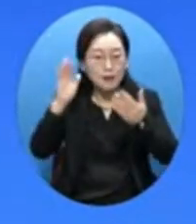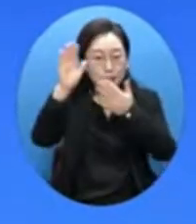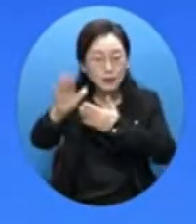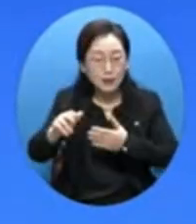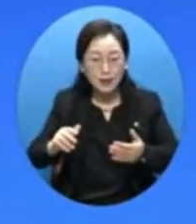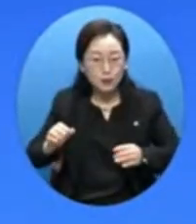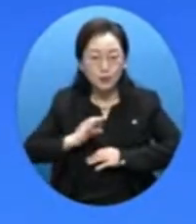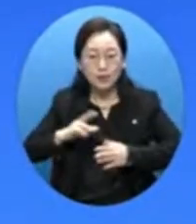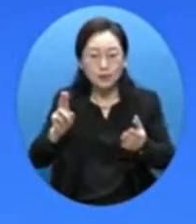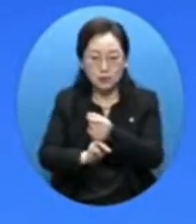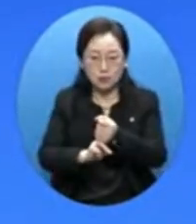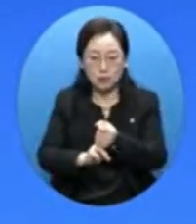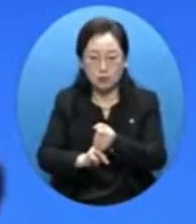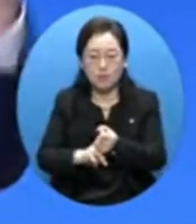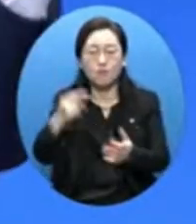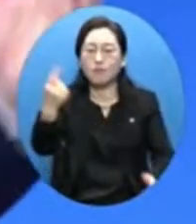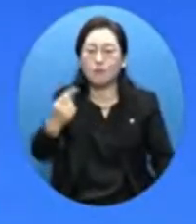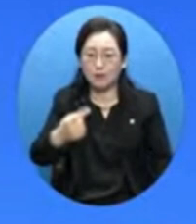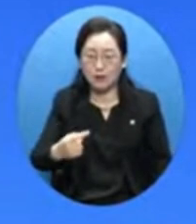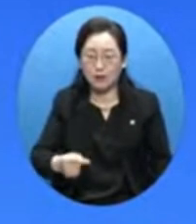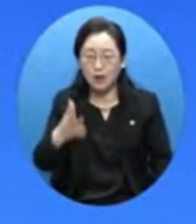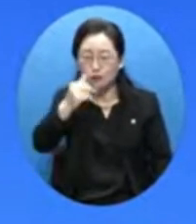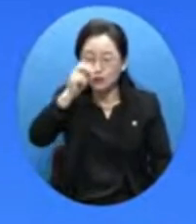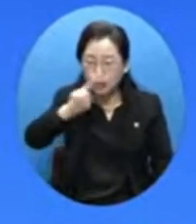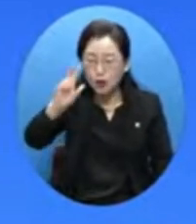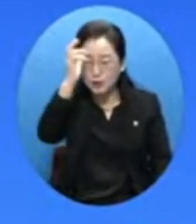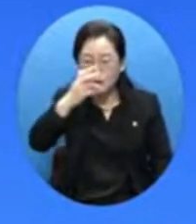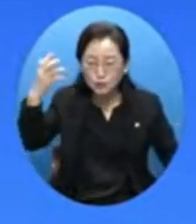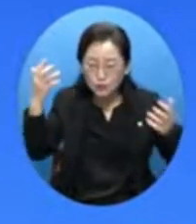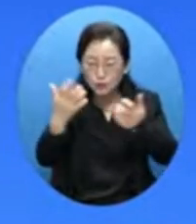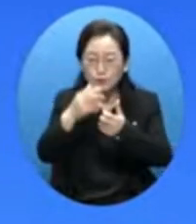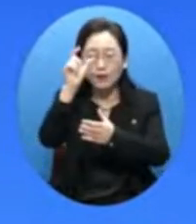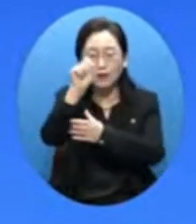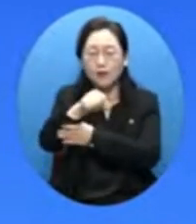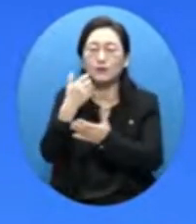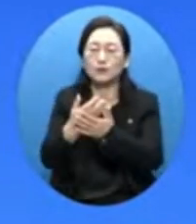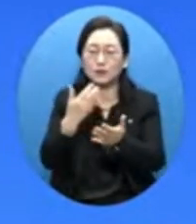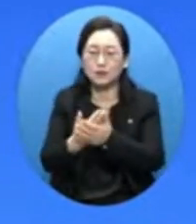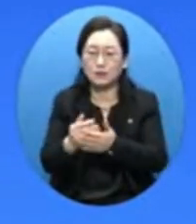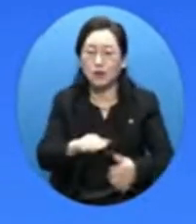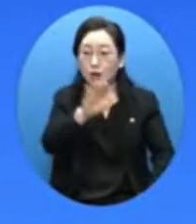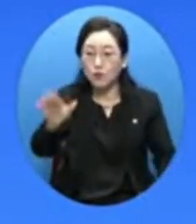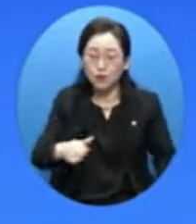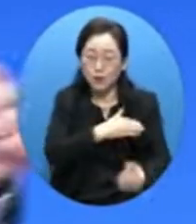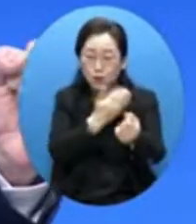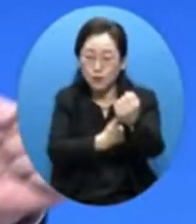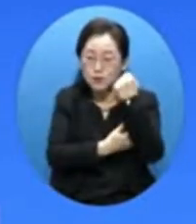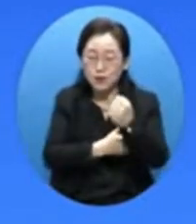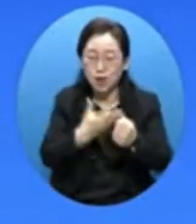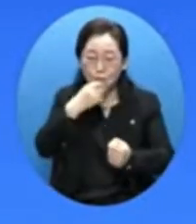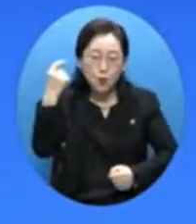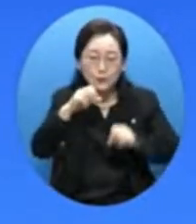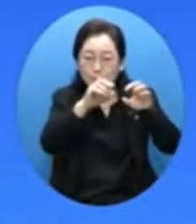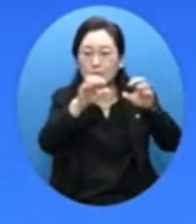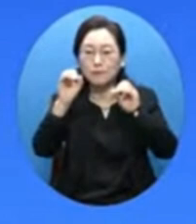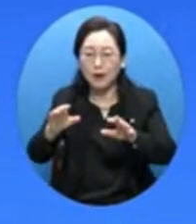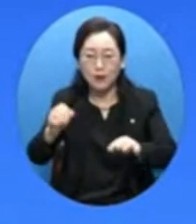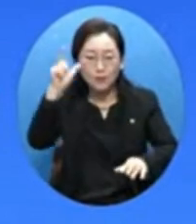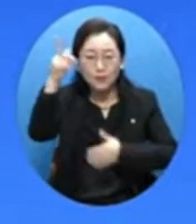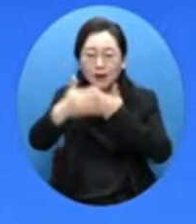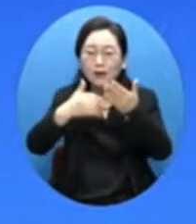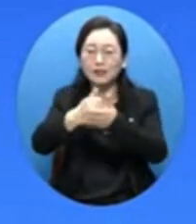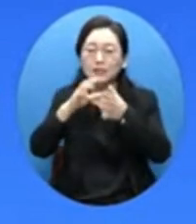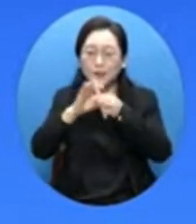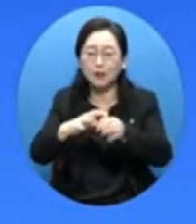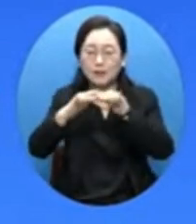기적을 가져와야 되는 것입니다. 주여 우리에게 성령으로 충만함을 더하여 주어서 우리가 권능받고 복음의 증인되어 위대한 하나님의 사람으로